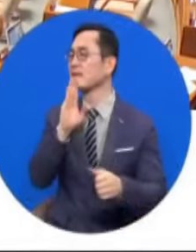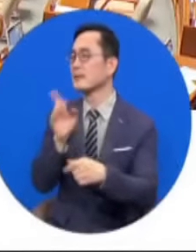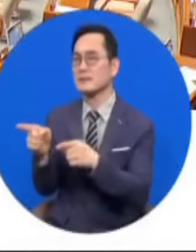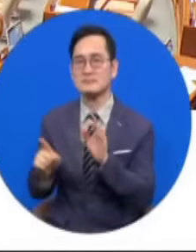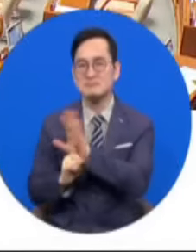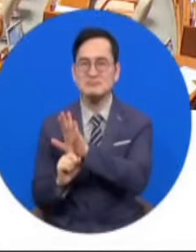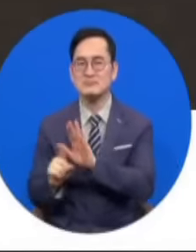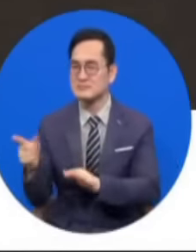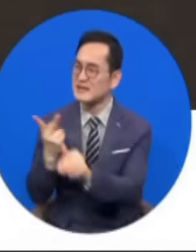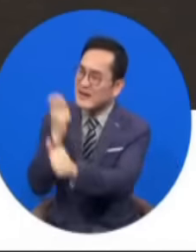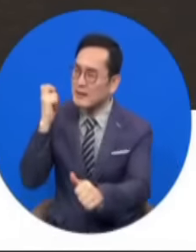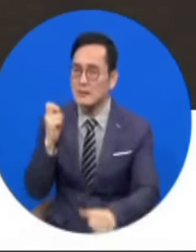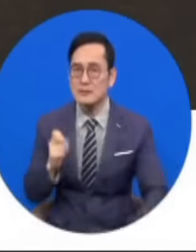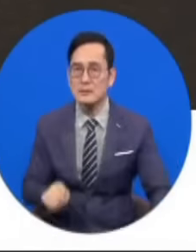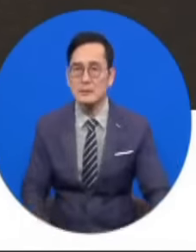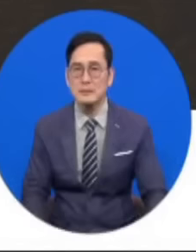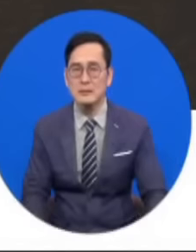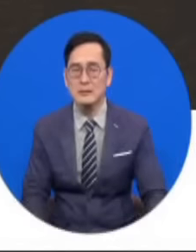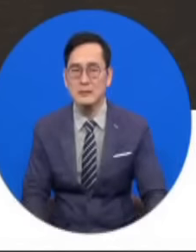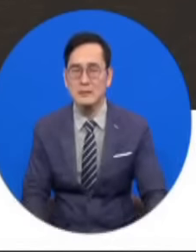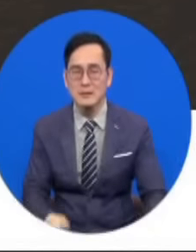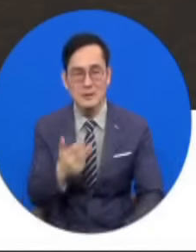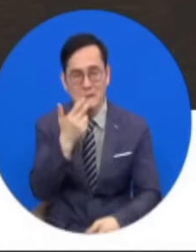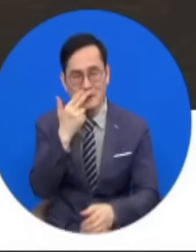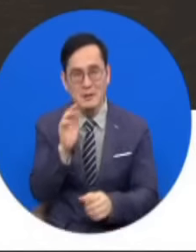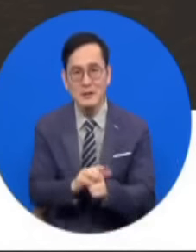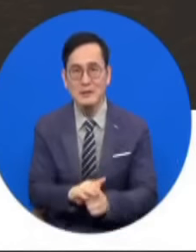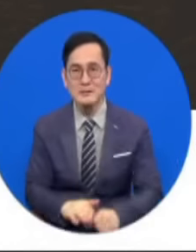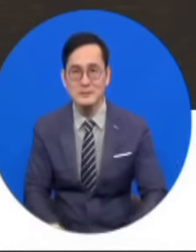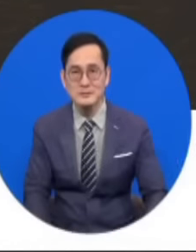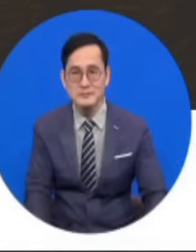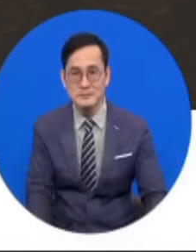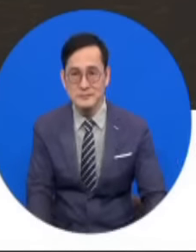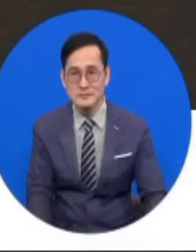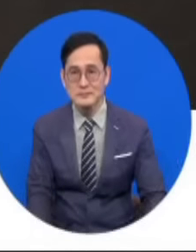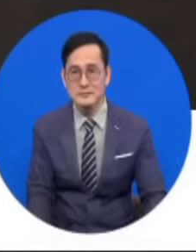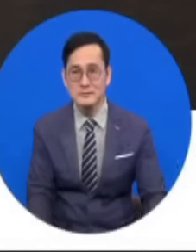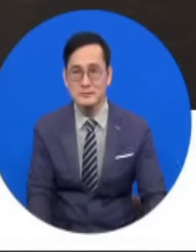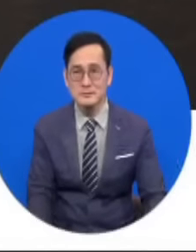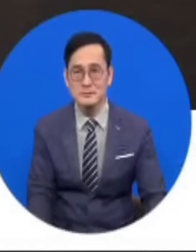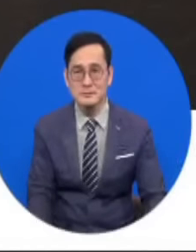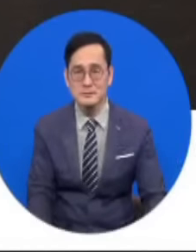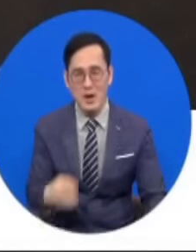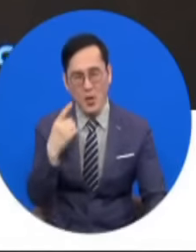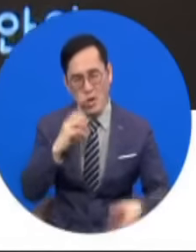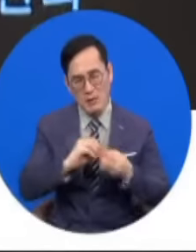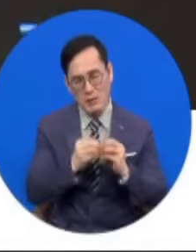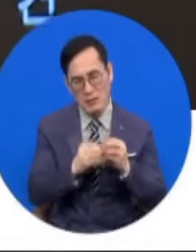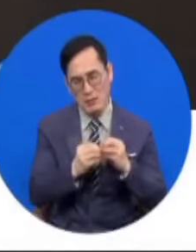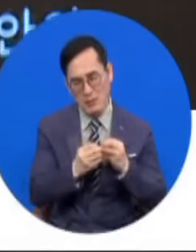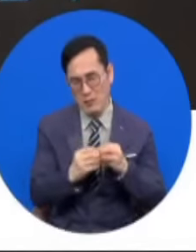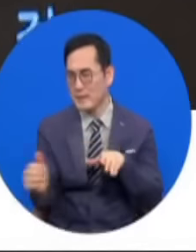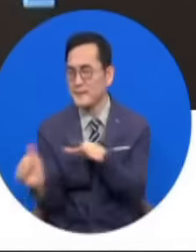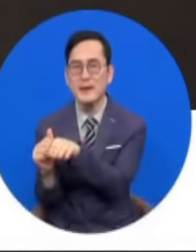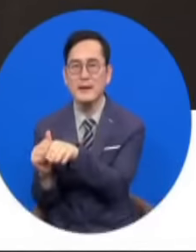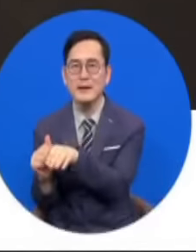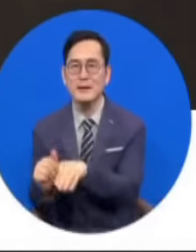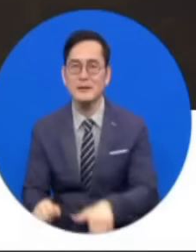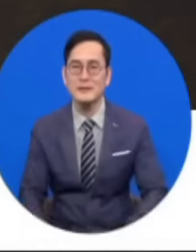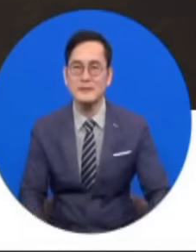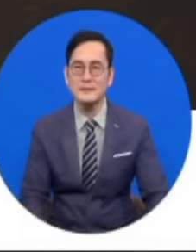지금에서 있었던 이러한 뭐 우리가 정말 민망한 이런 걸 일부러 집어넣었다고 저는 보거든요 그래서이 사람이